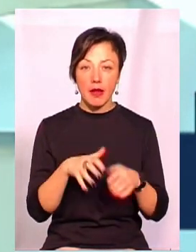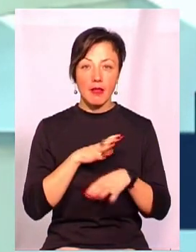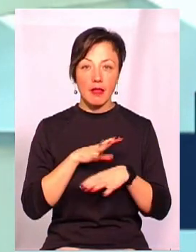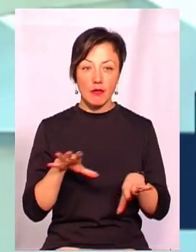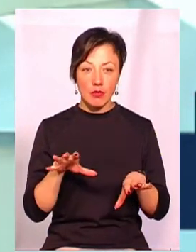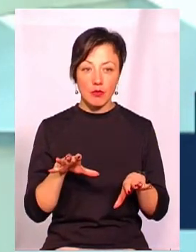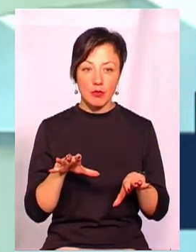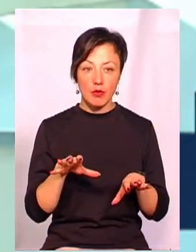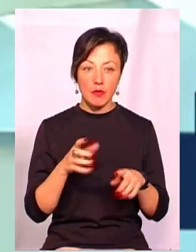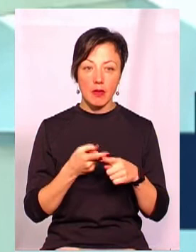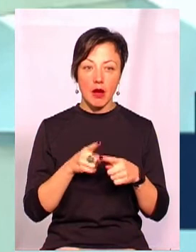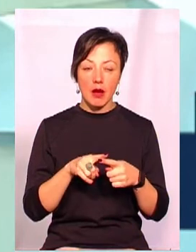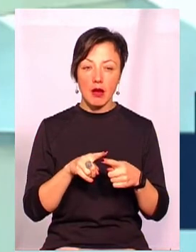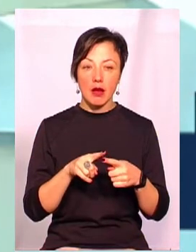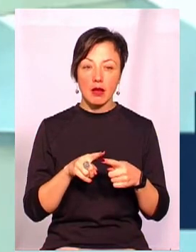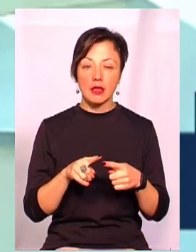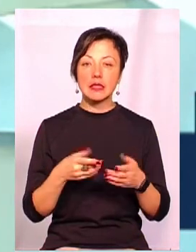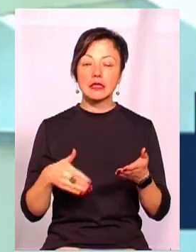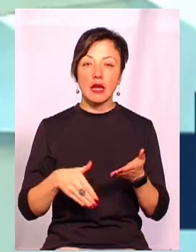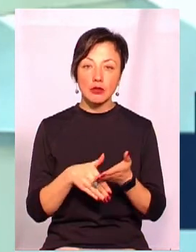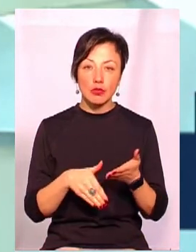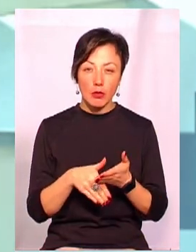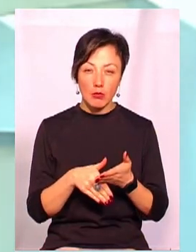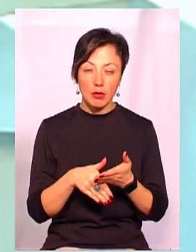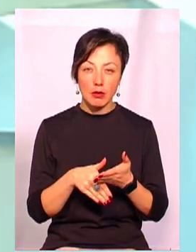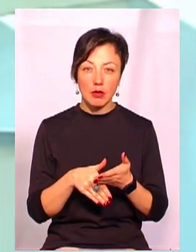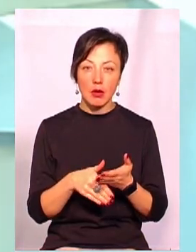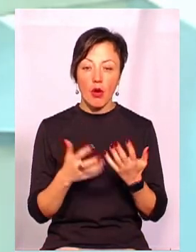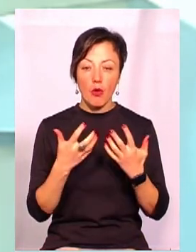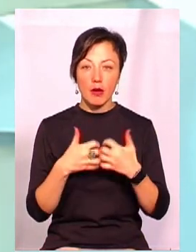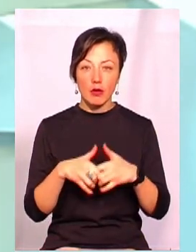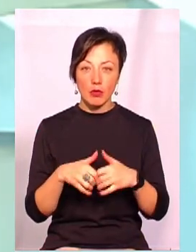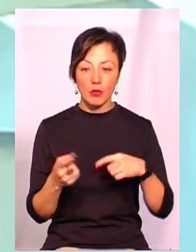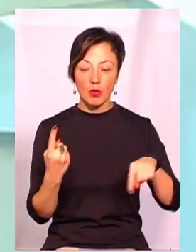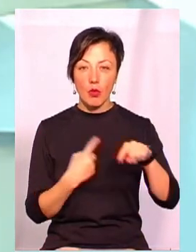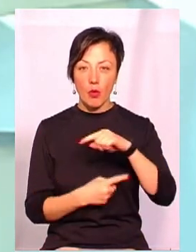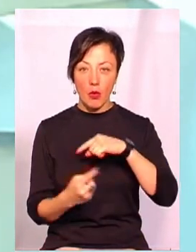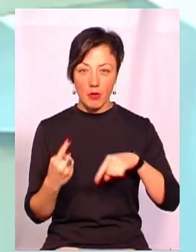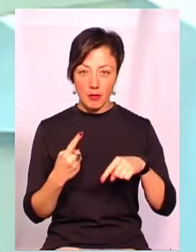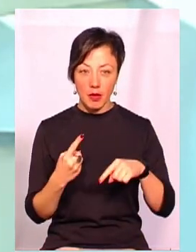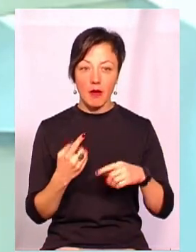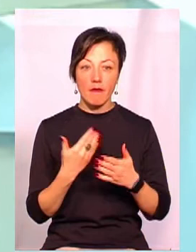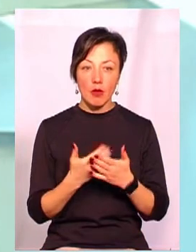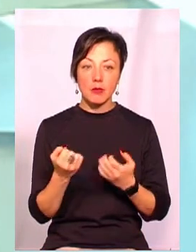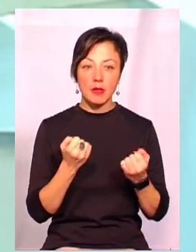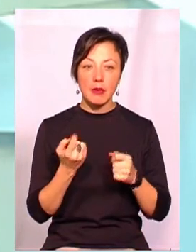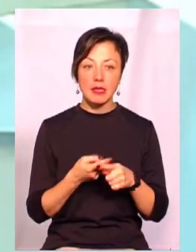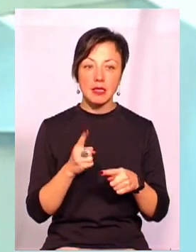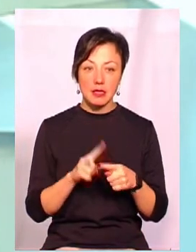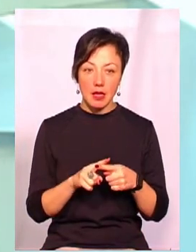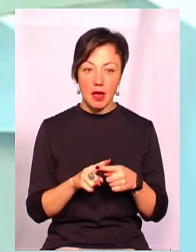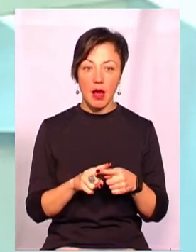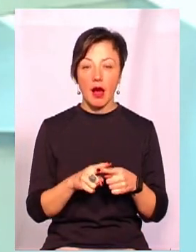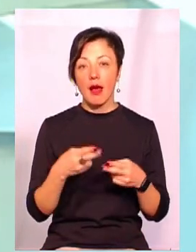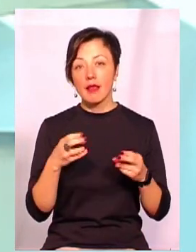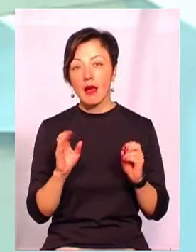був фіскальним засобом, а лише засобом обрахунку обігу. От боротьба йде за це.